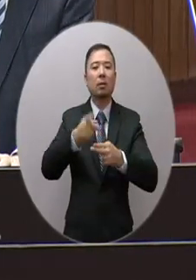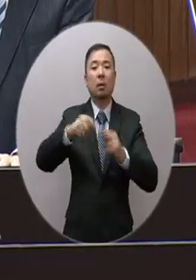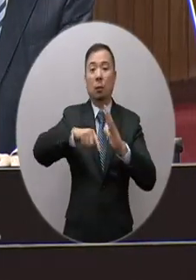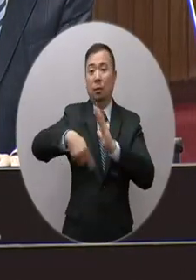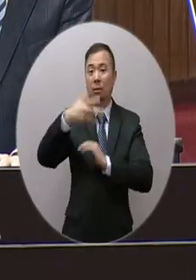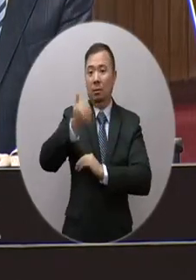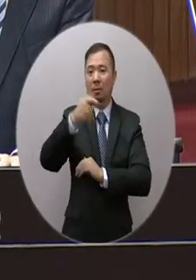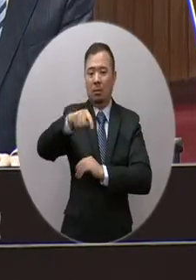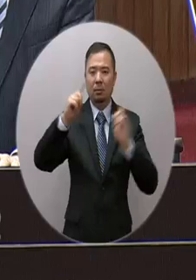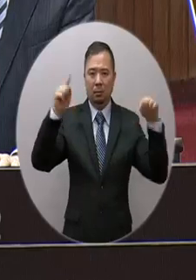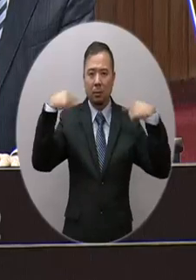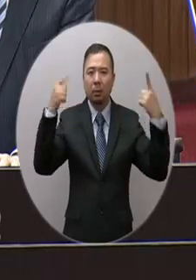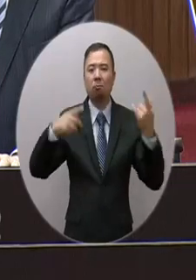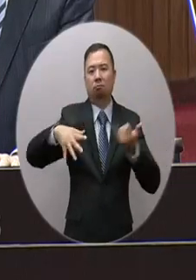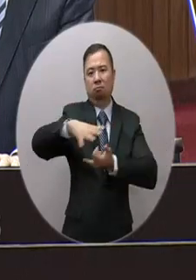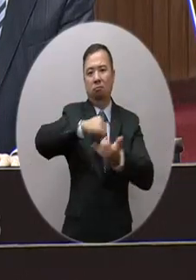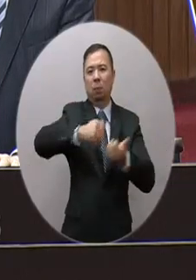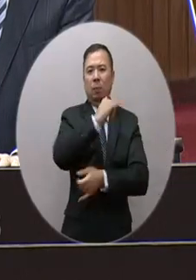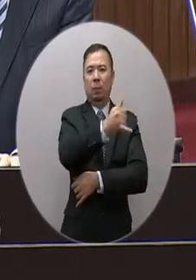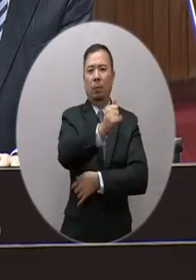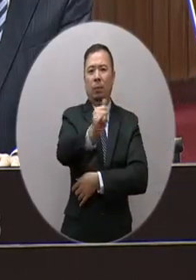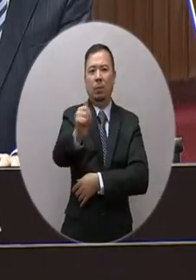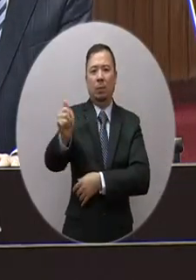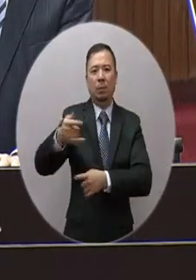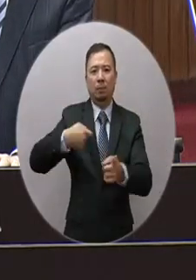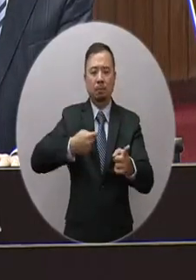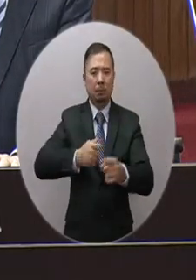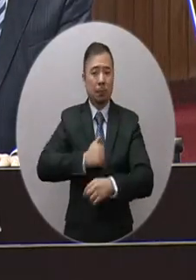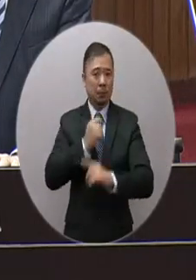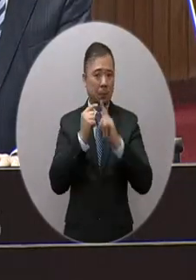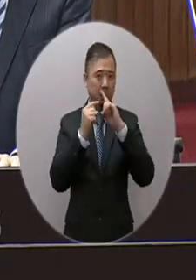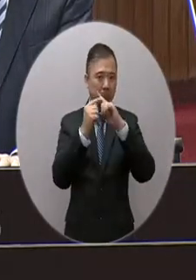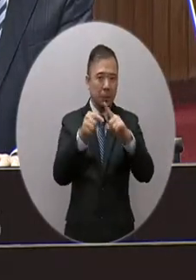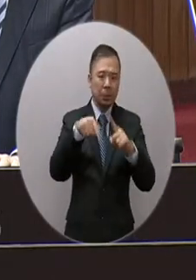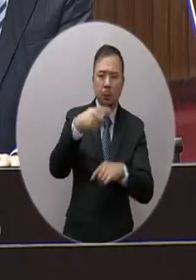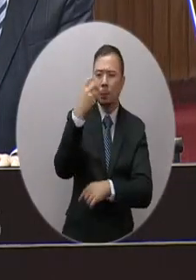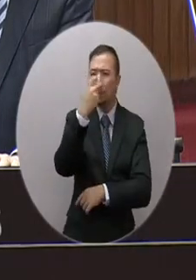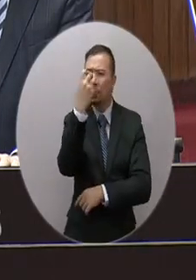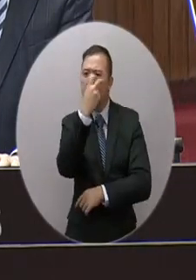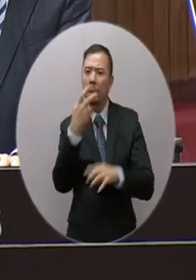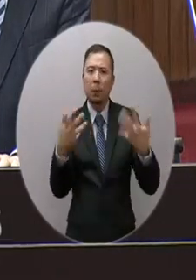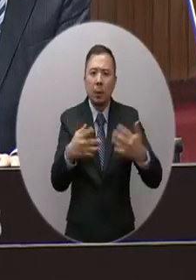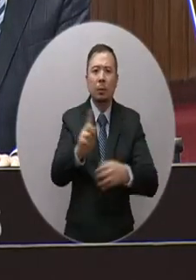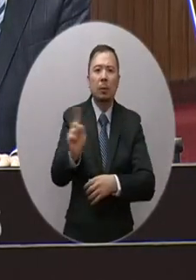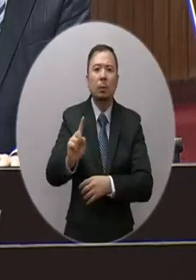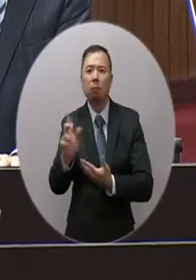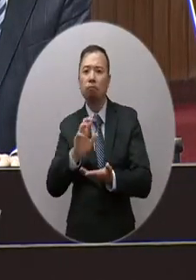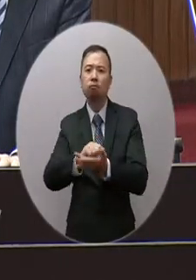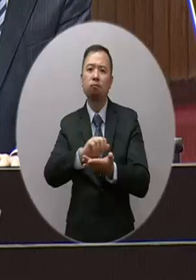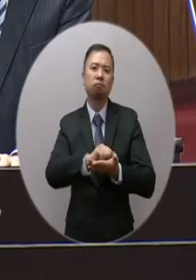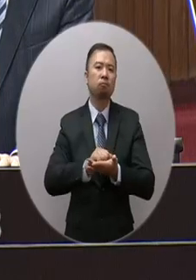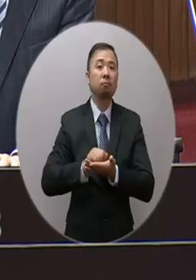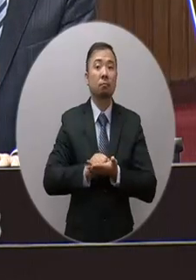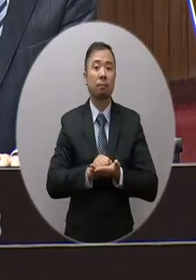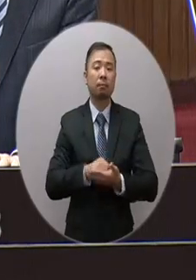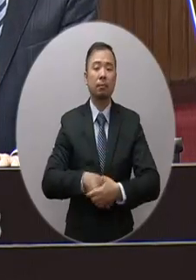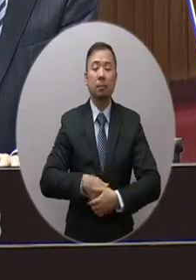到台湾的各地去做实地的了解等等，我期待院长第